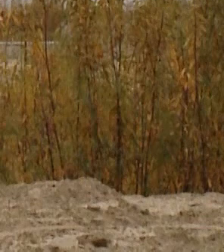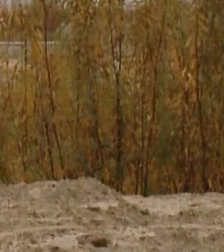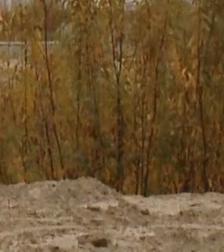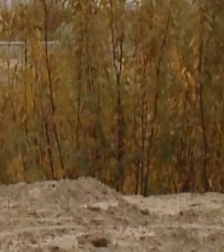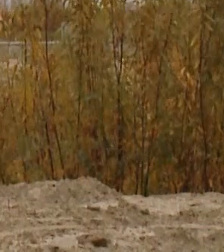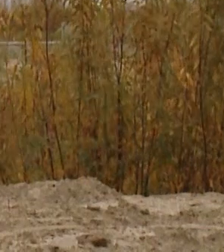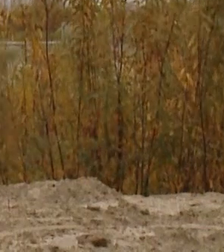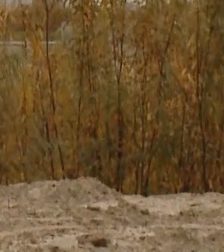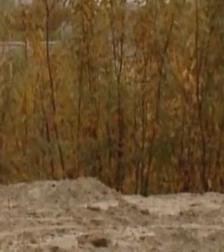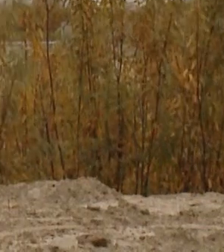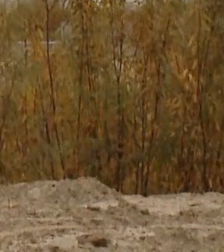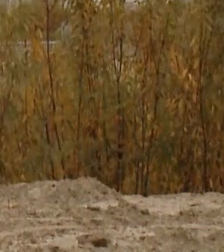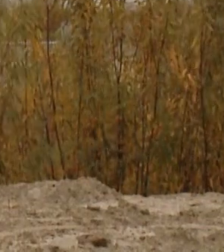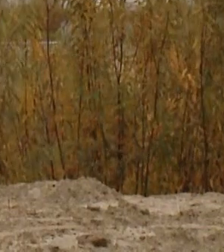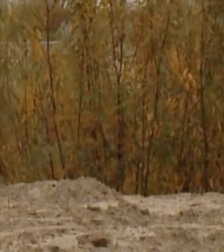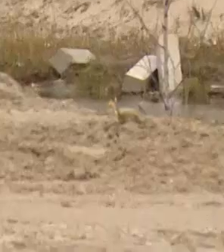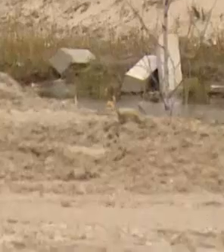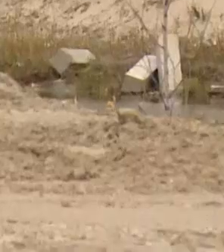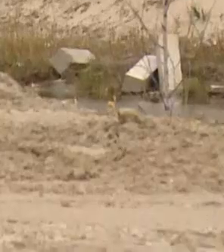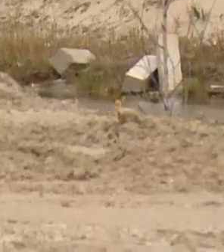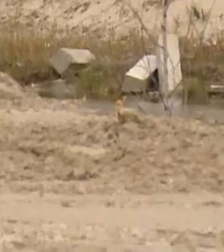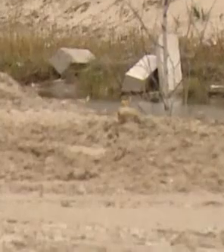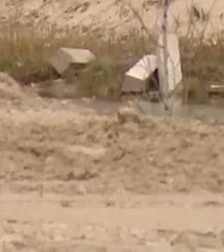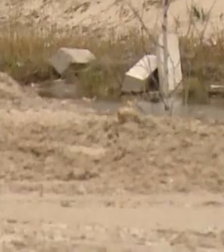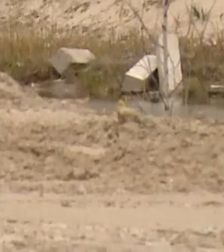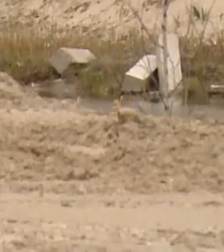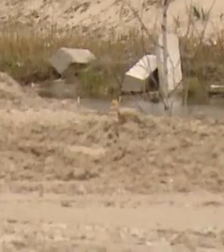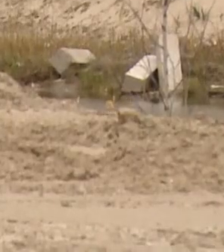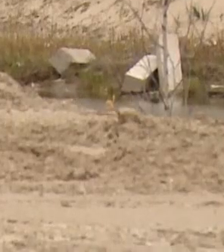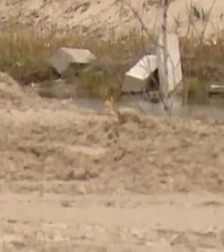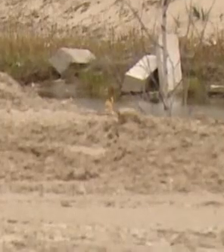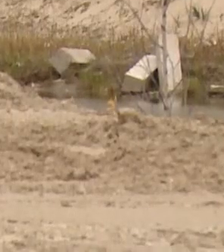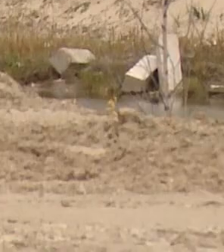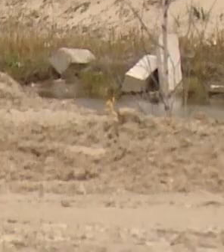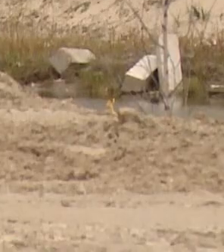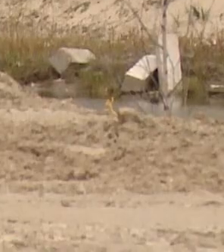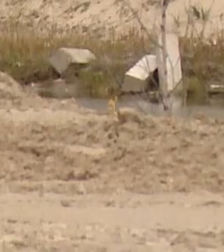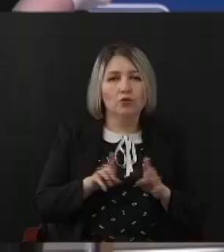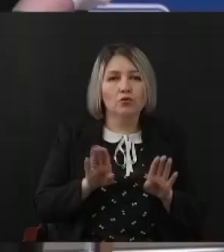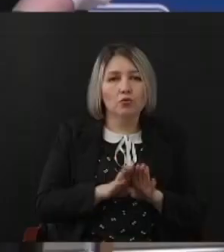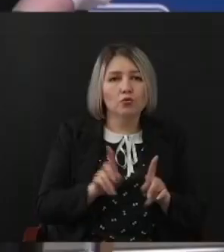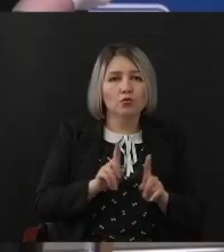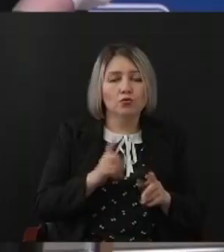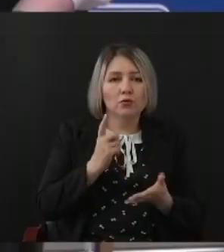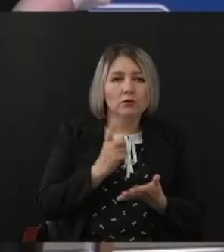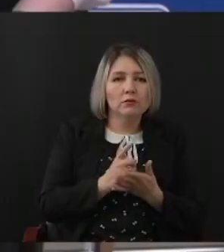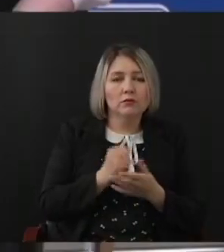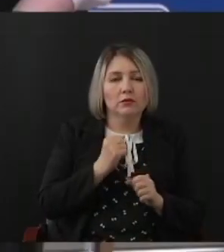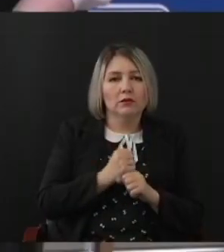году жилья должны сдать больше, чем запланировали. Это один из основных показателей работы местных властей, от которого, в частности,